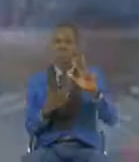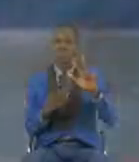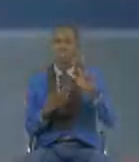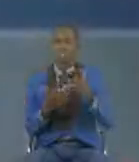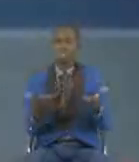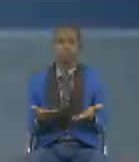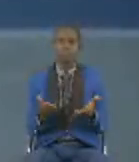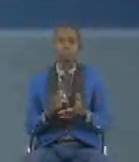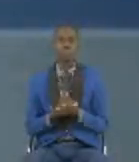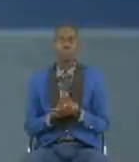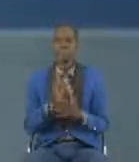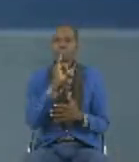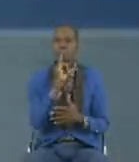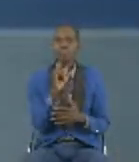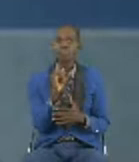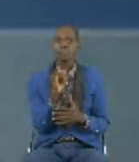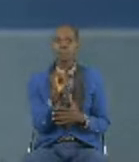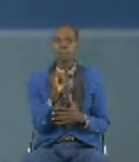élément,